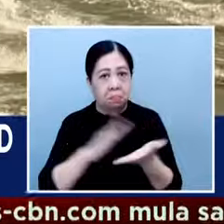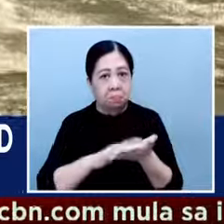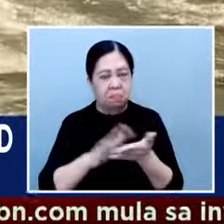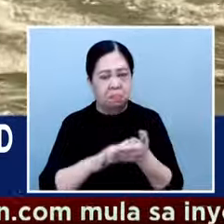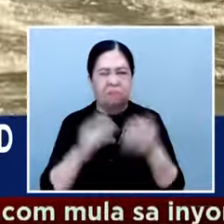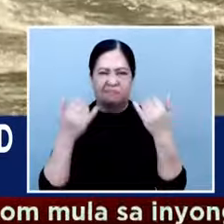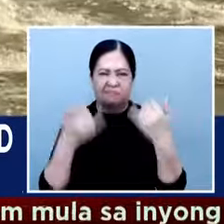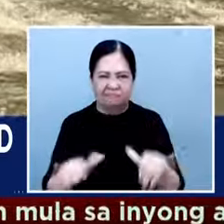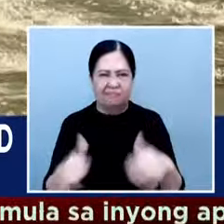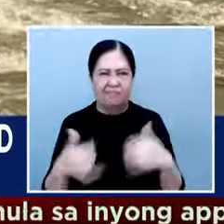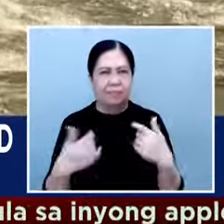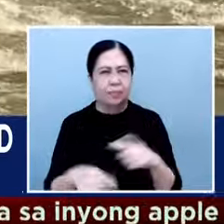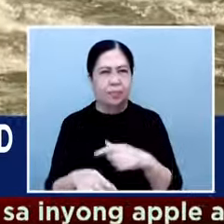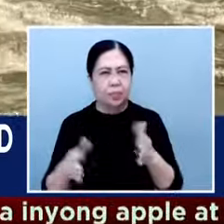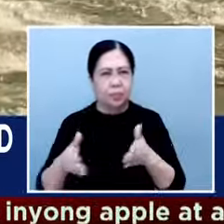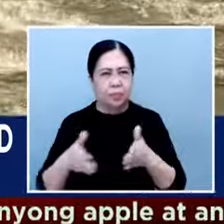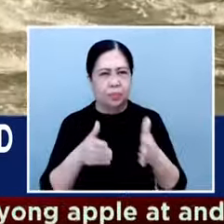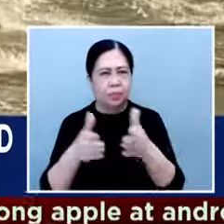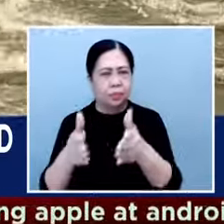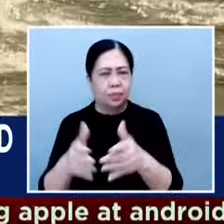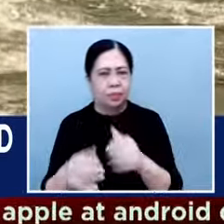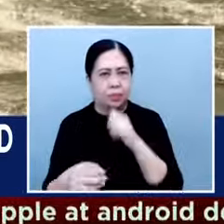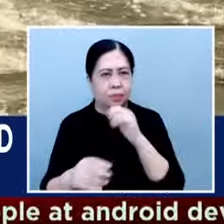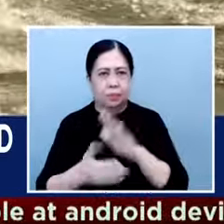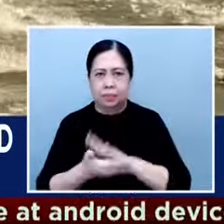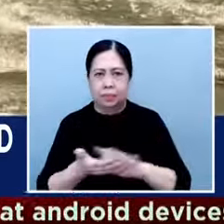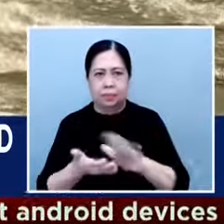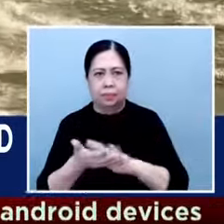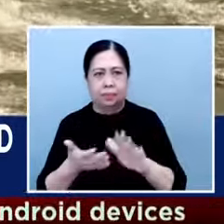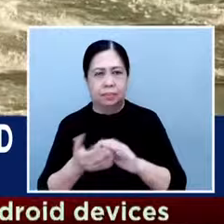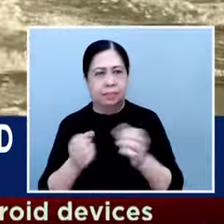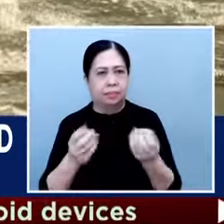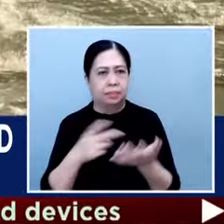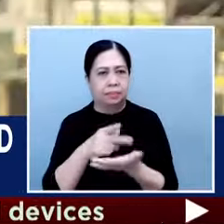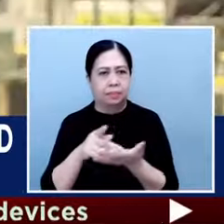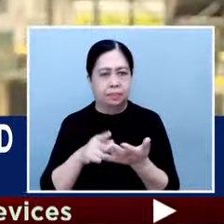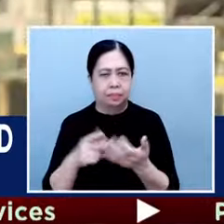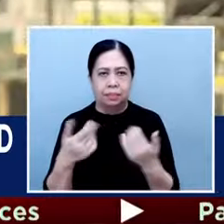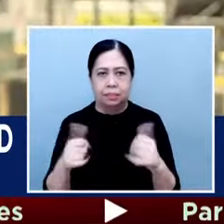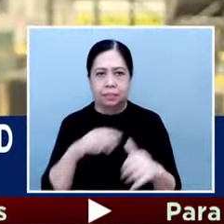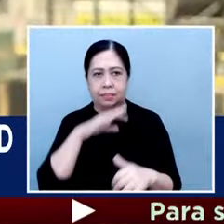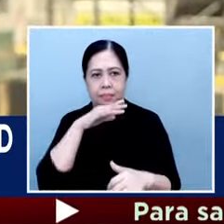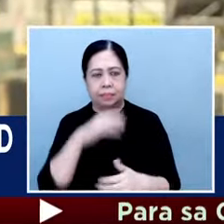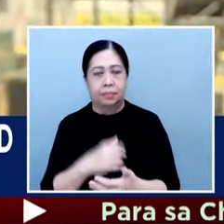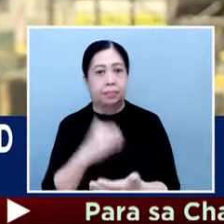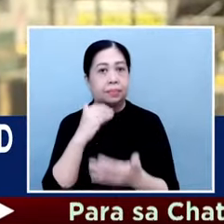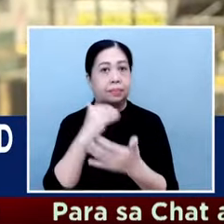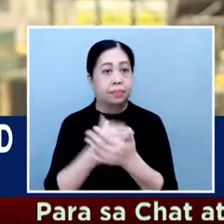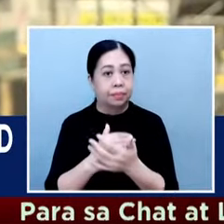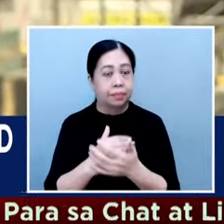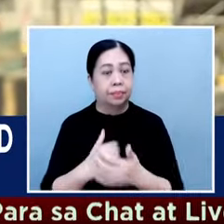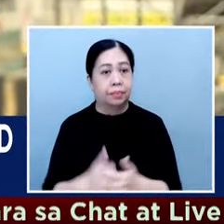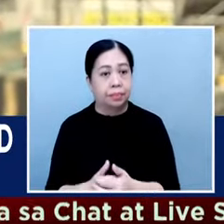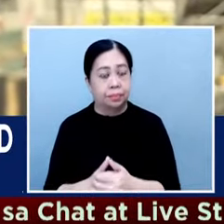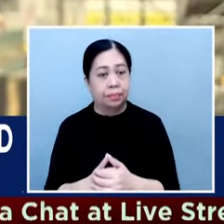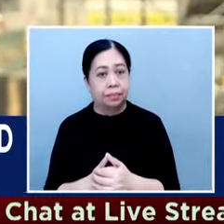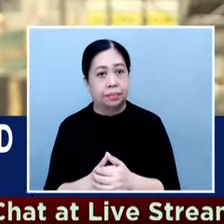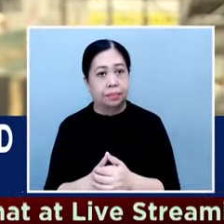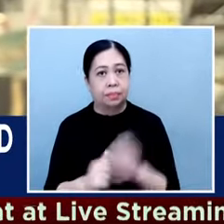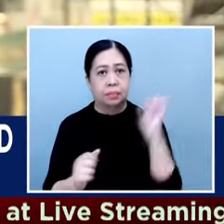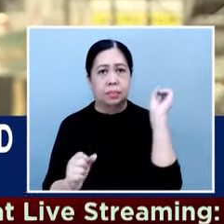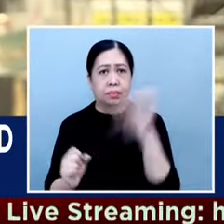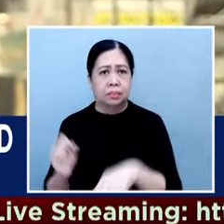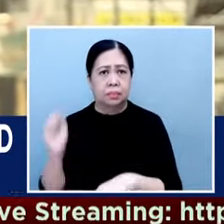dahil mahaba ang ilog at hindi pa malinis ang maraming bahagi nito. Iwasan po nating magtapon